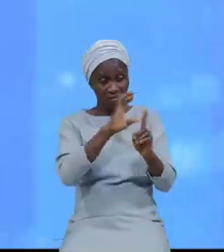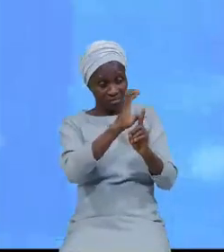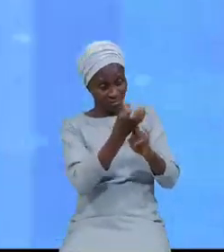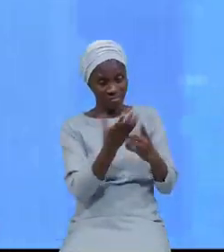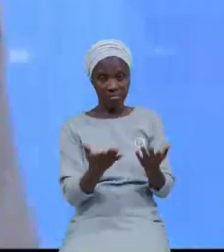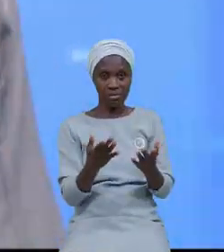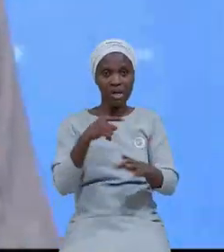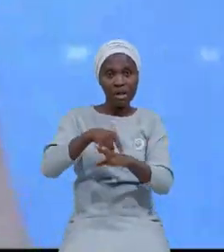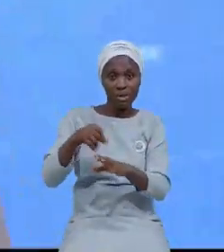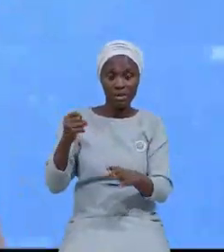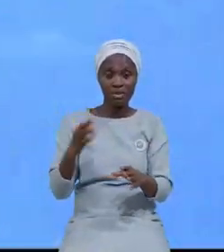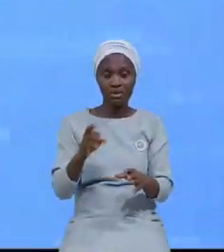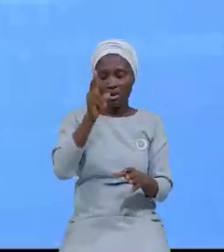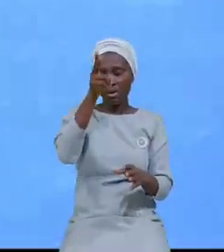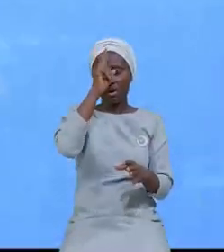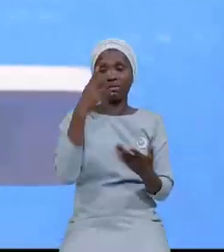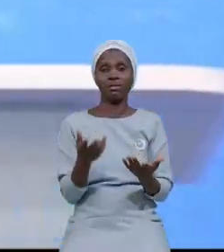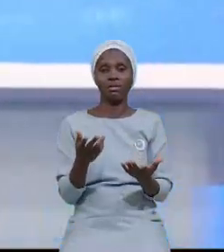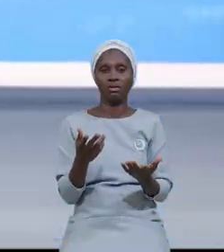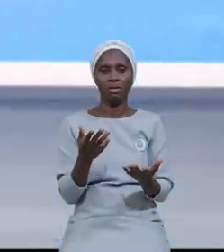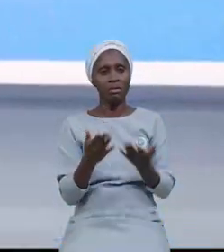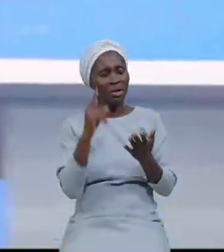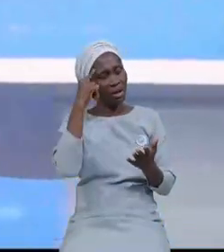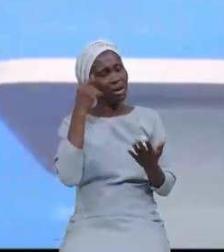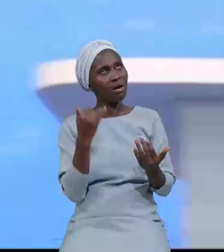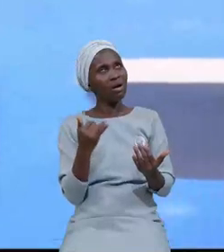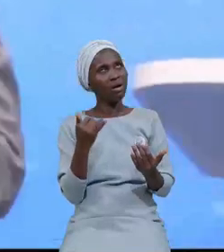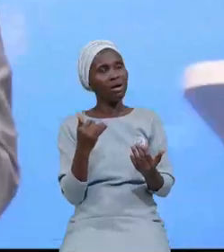les temps d'ignorance ah